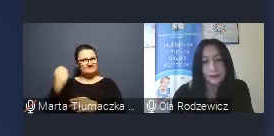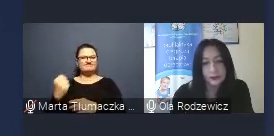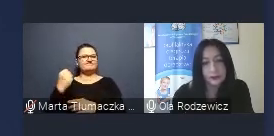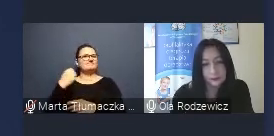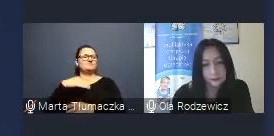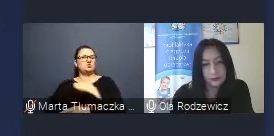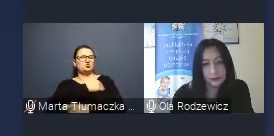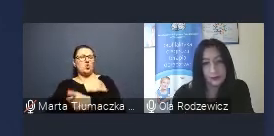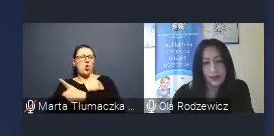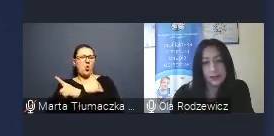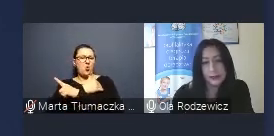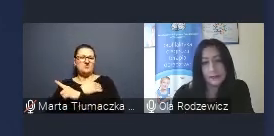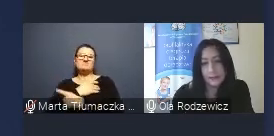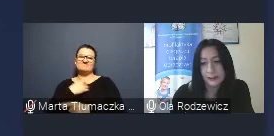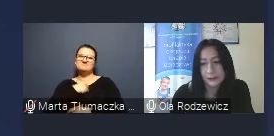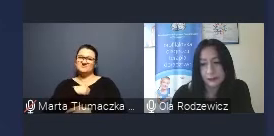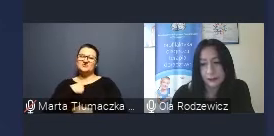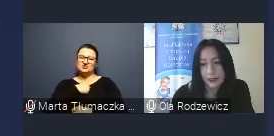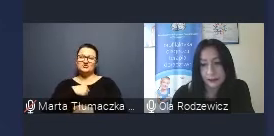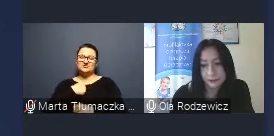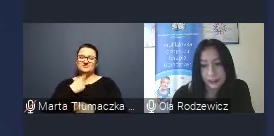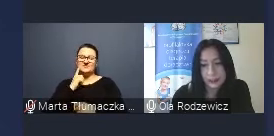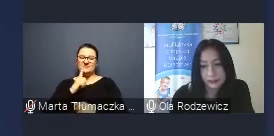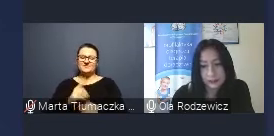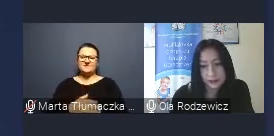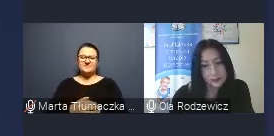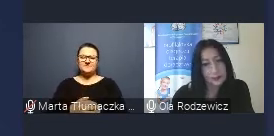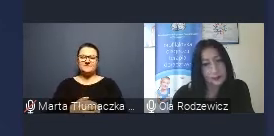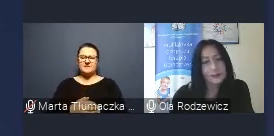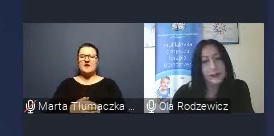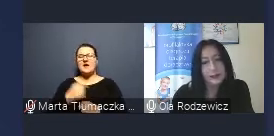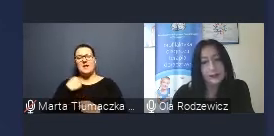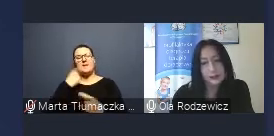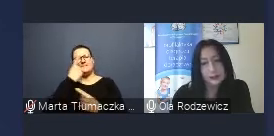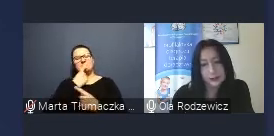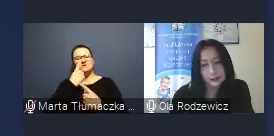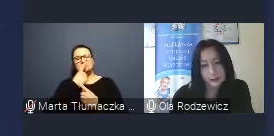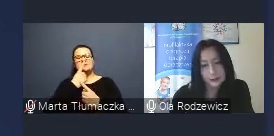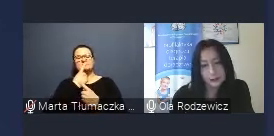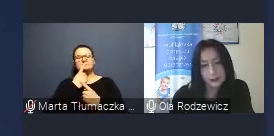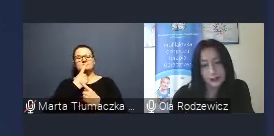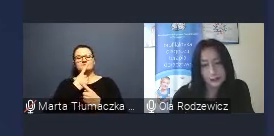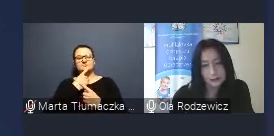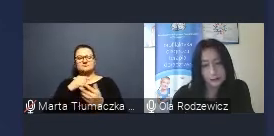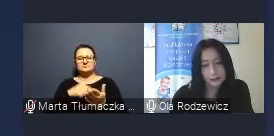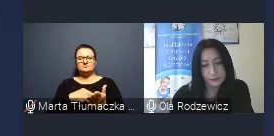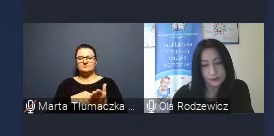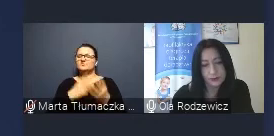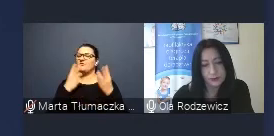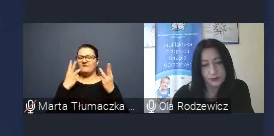I mówię to ze smutkiem, ale wydaje mi się, że że to jest też ważne,